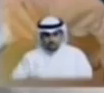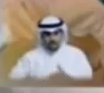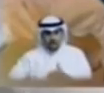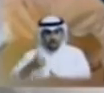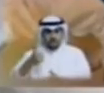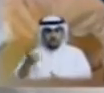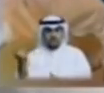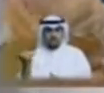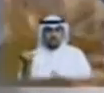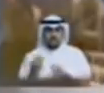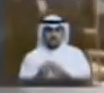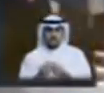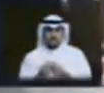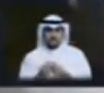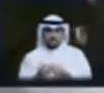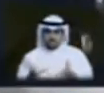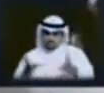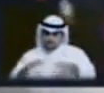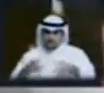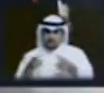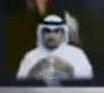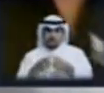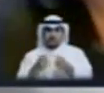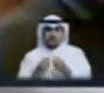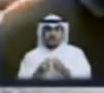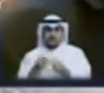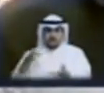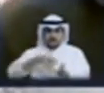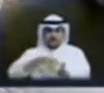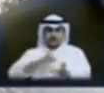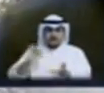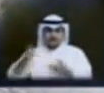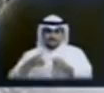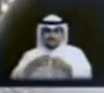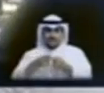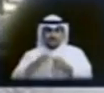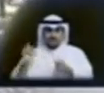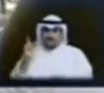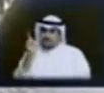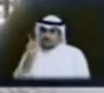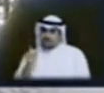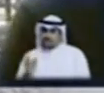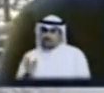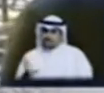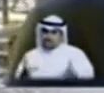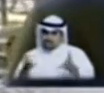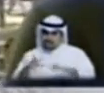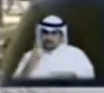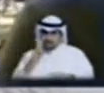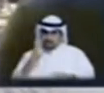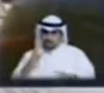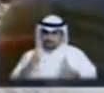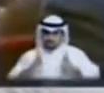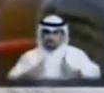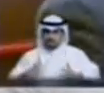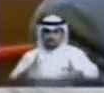صورة ممكنة. اجتماع آخر مع إدارة الإكسبو لوضع التفاصيل الأخيرة، بالإضافة إلى ترتيب التجهيزات